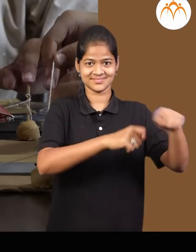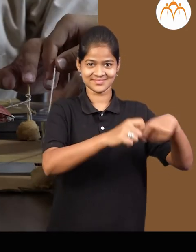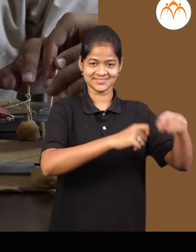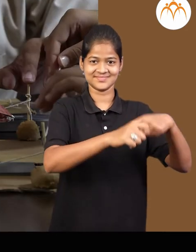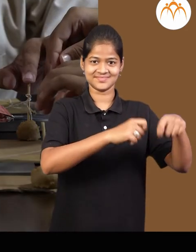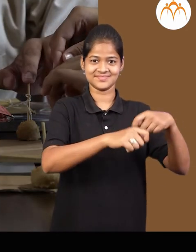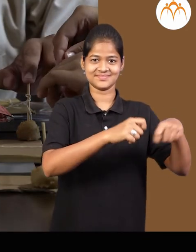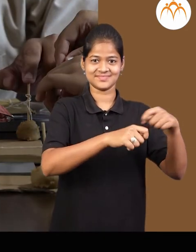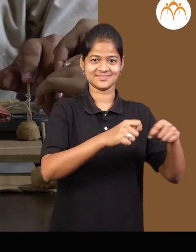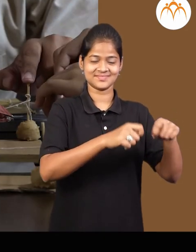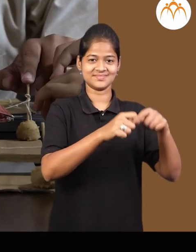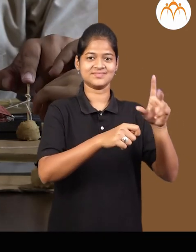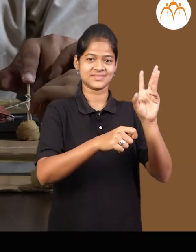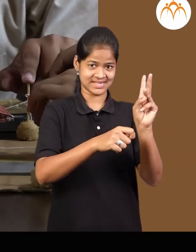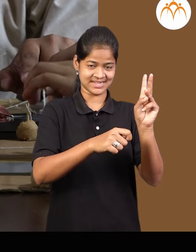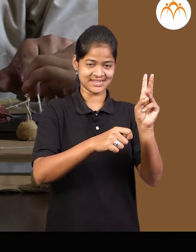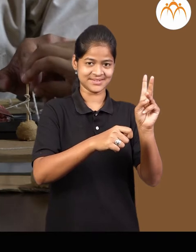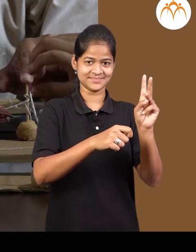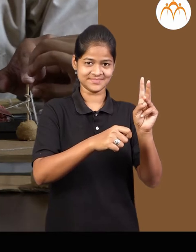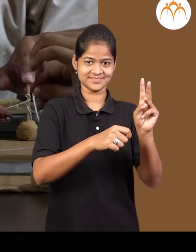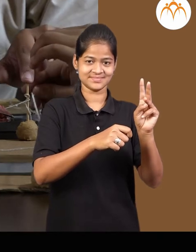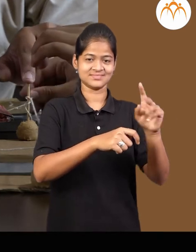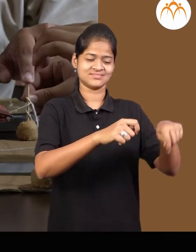ही तिसरी बाजू